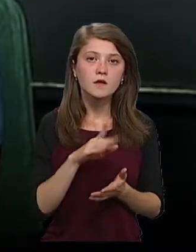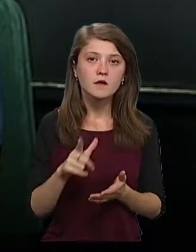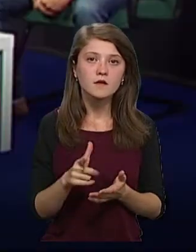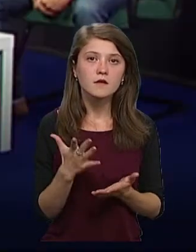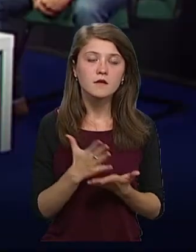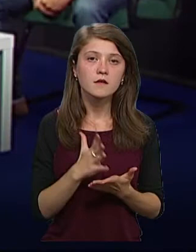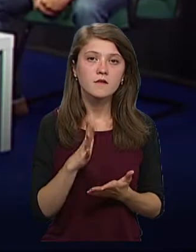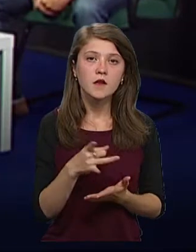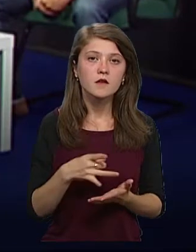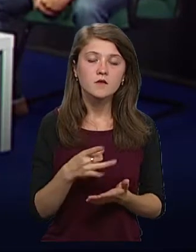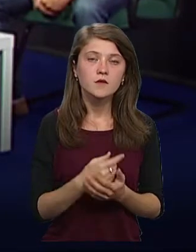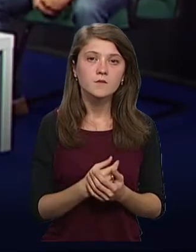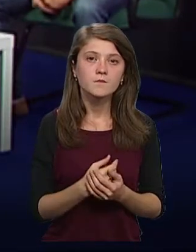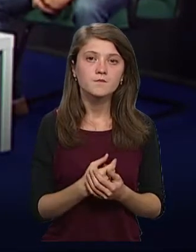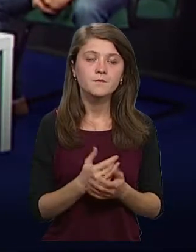які є в районі.